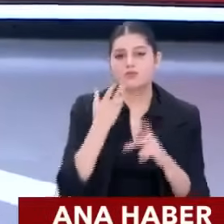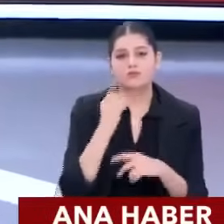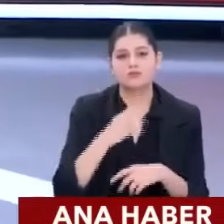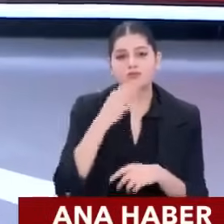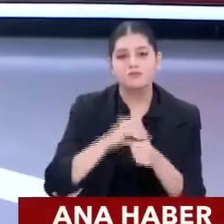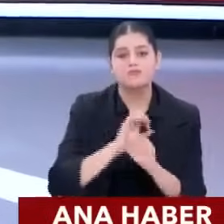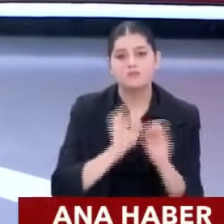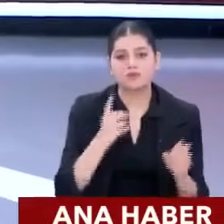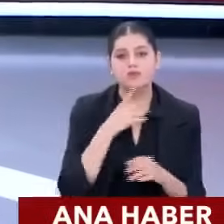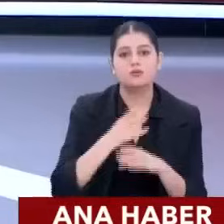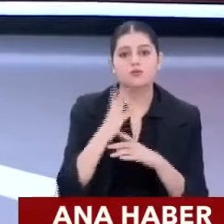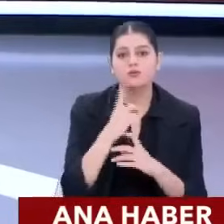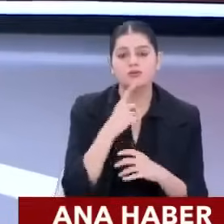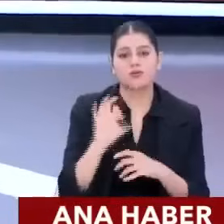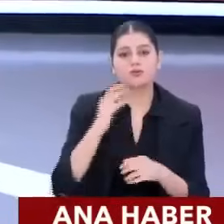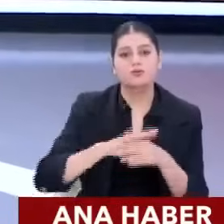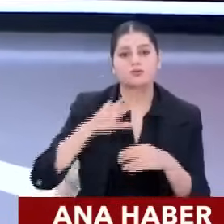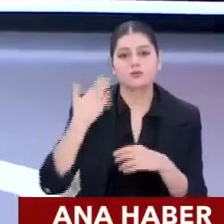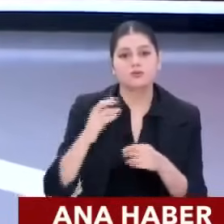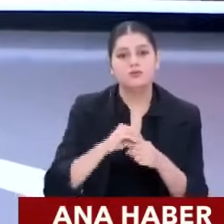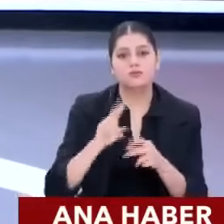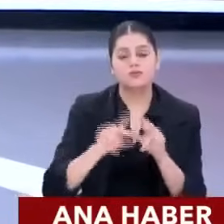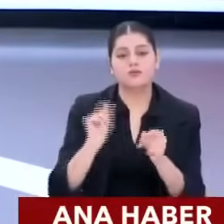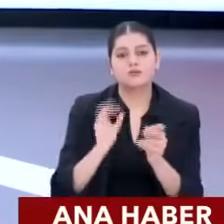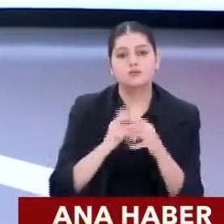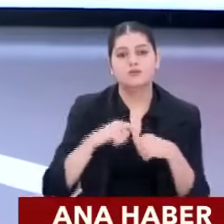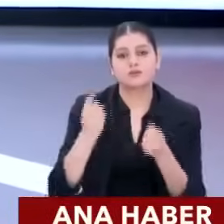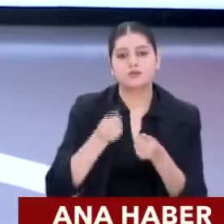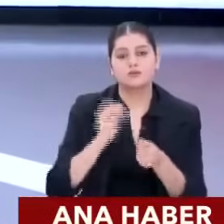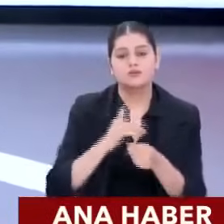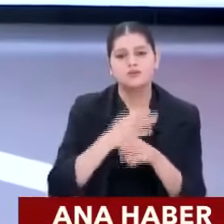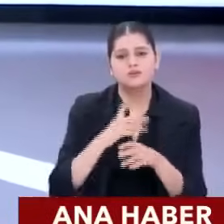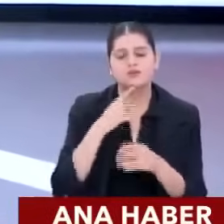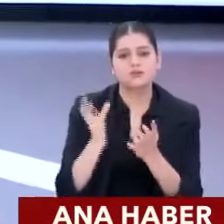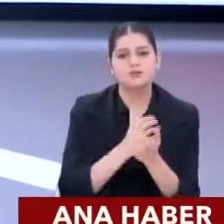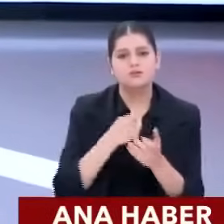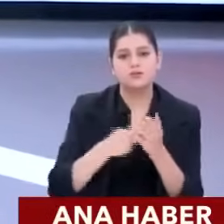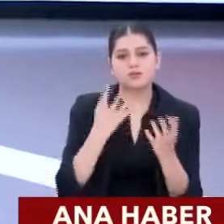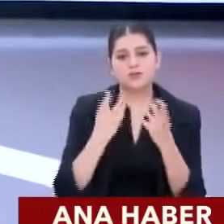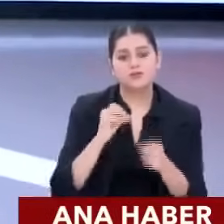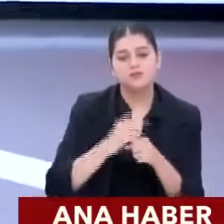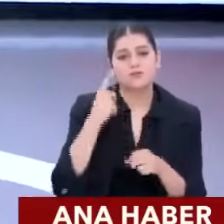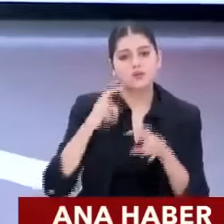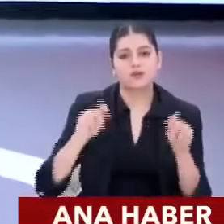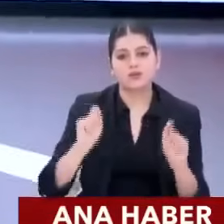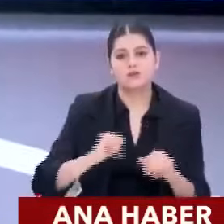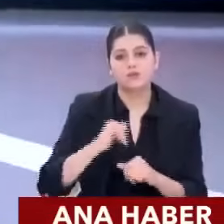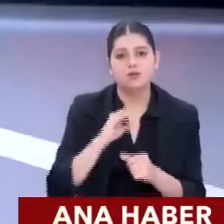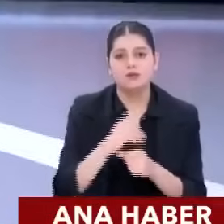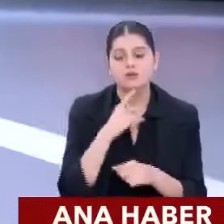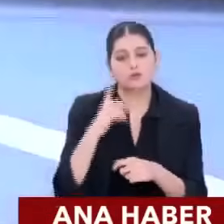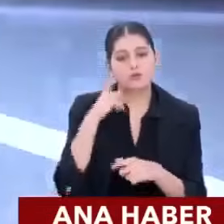olacağını da söyledim Ne olacak peki ocaktan sonra siz değerli memurlar kamu çalışanları ne kadar maaş alacaksınız Bir bakalım yakından